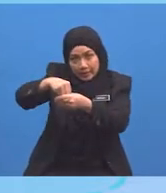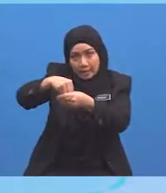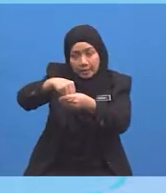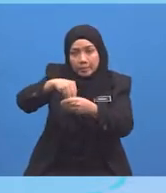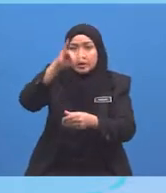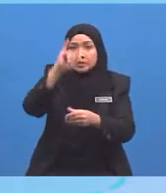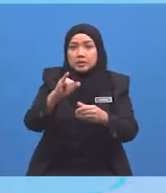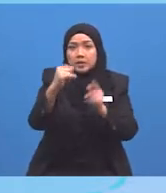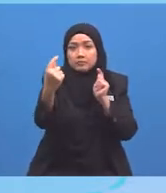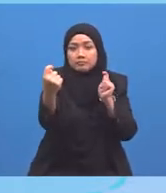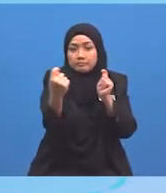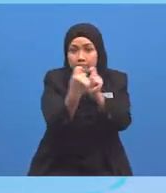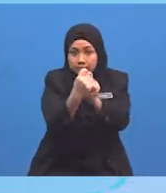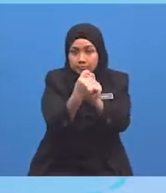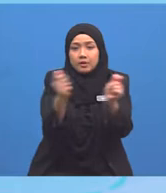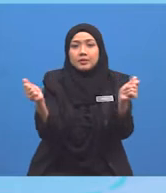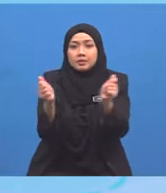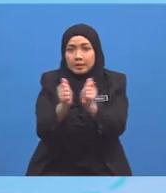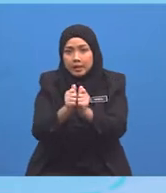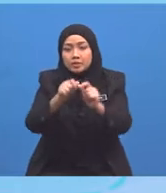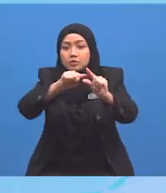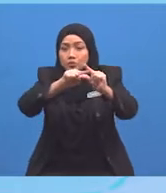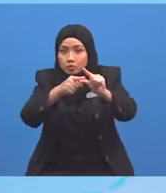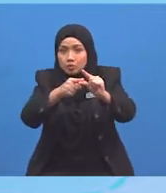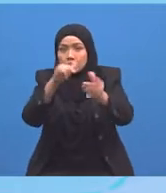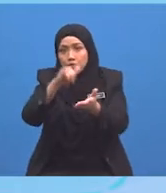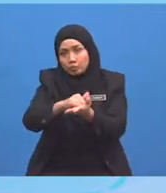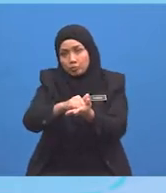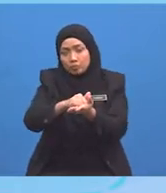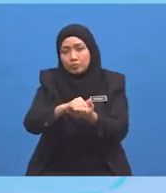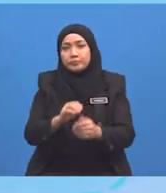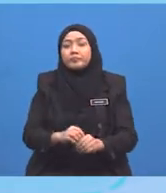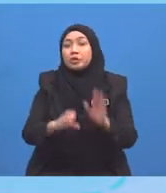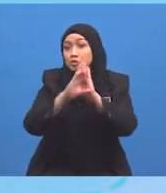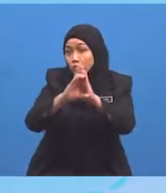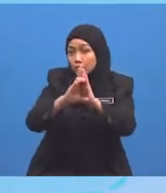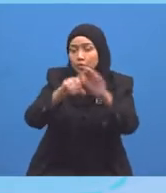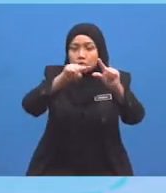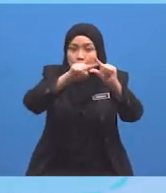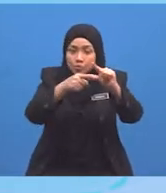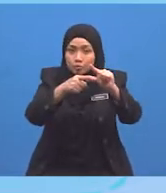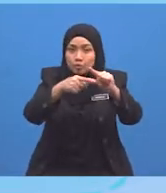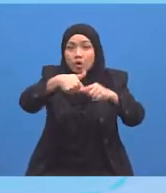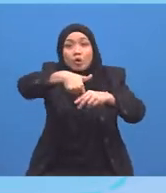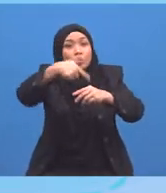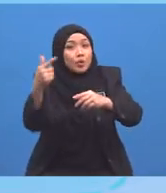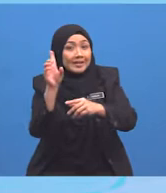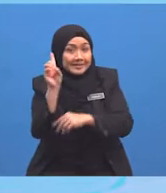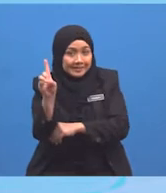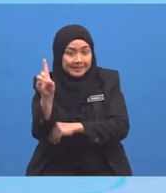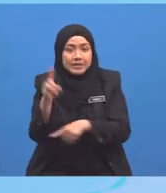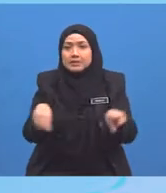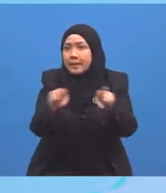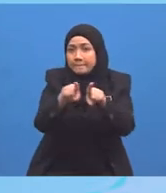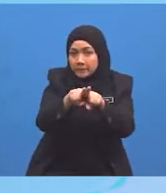yang bertentangan dengannya. Contoh, sudut peluaran D adalah